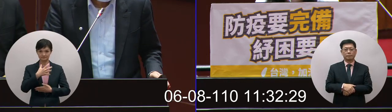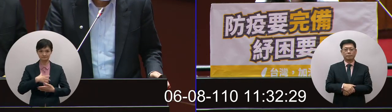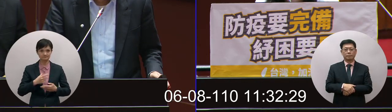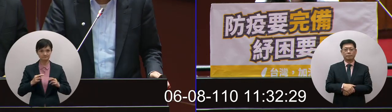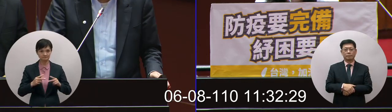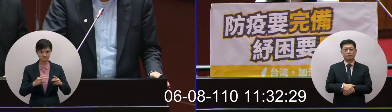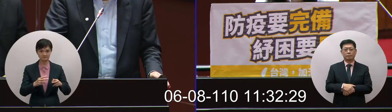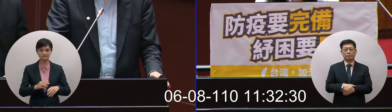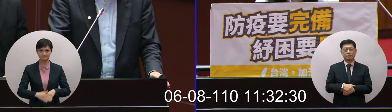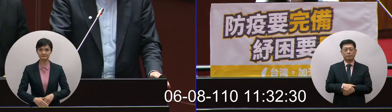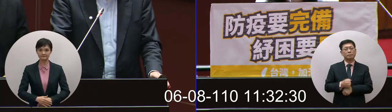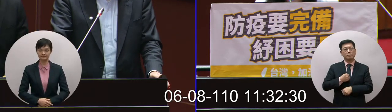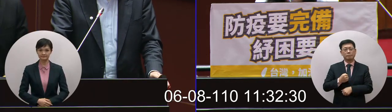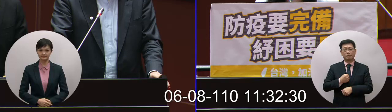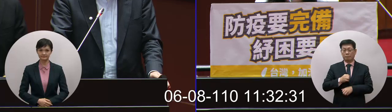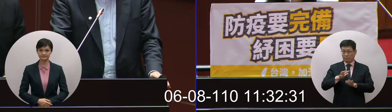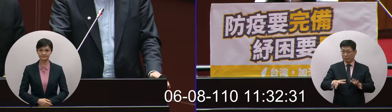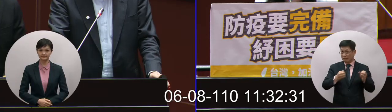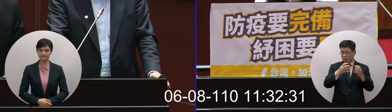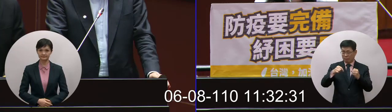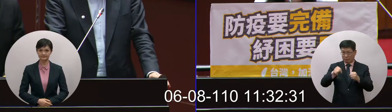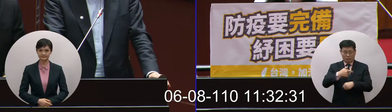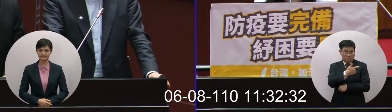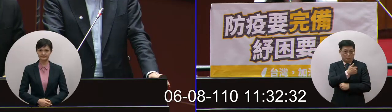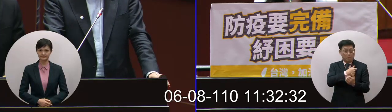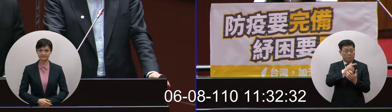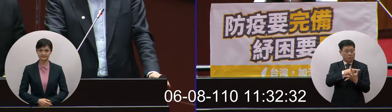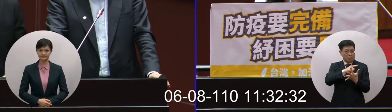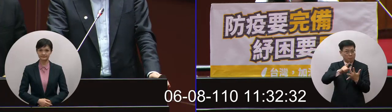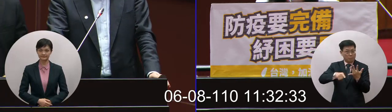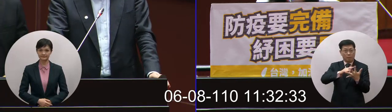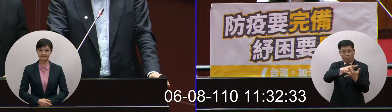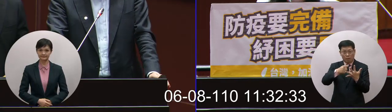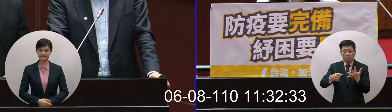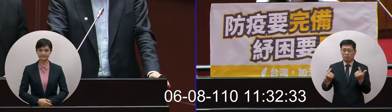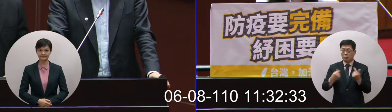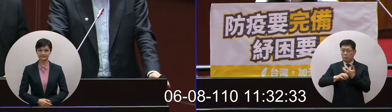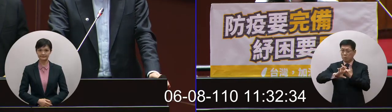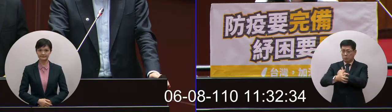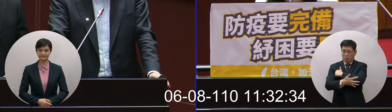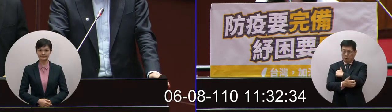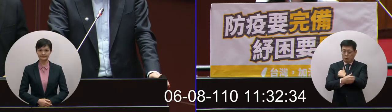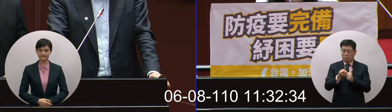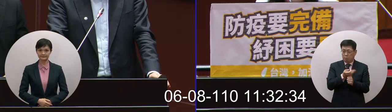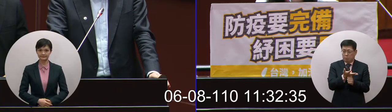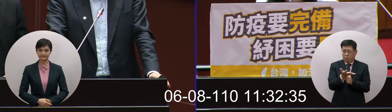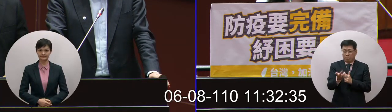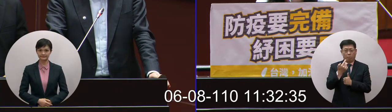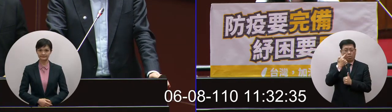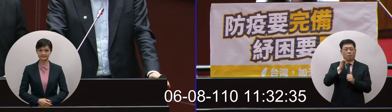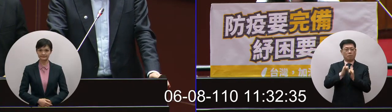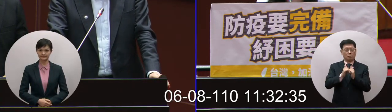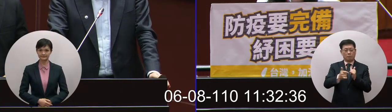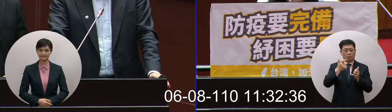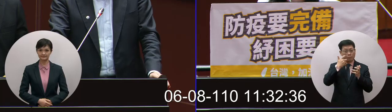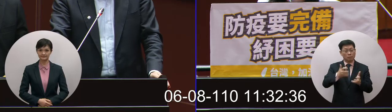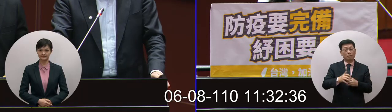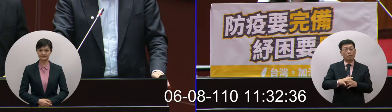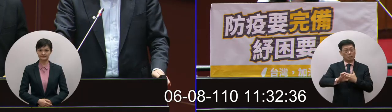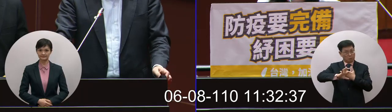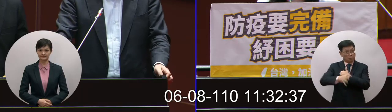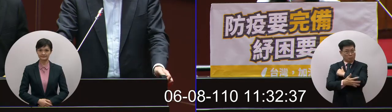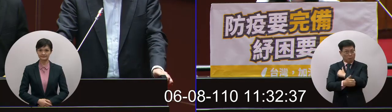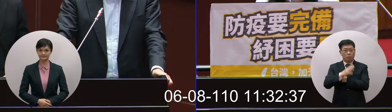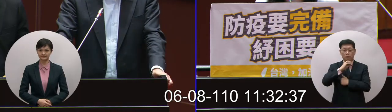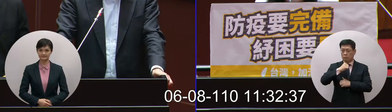要项。 了解。那因为我们在讨论这个接种顺序的部分，其实我们有看到最近这个移工染疫的风波，其实引起了大家的关注。那移工其实是台